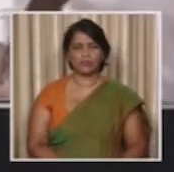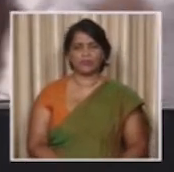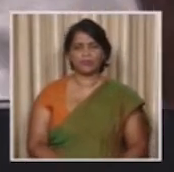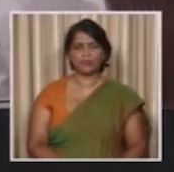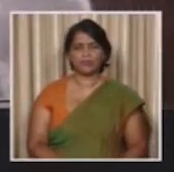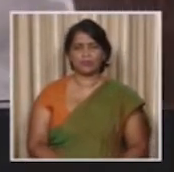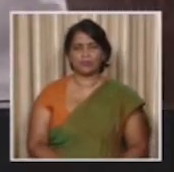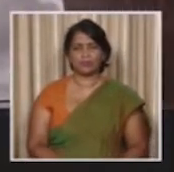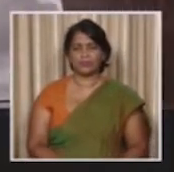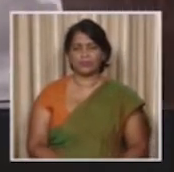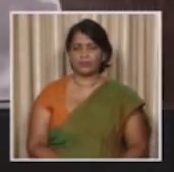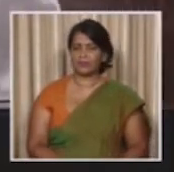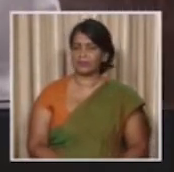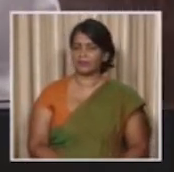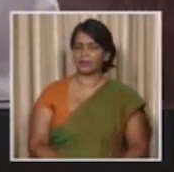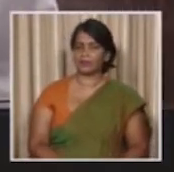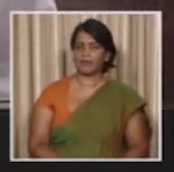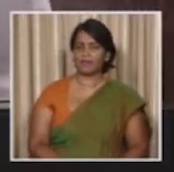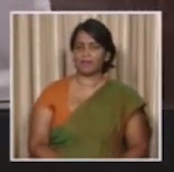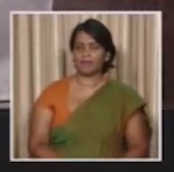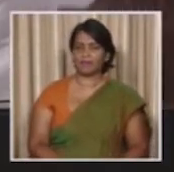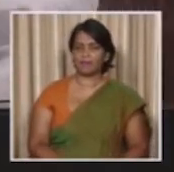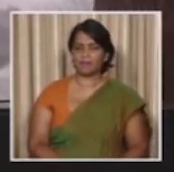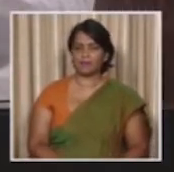recorded. You go to the seat and raise it.